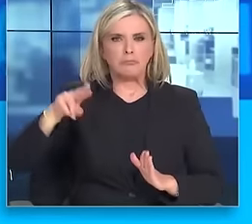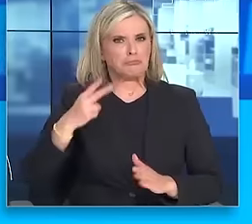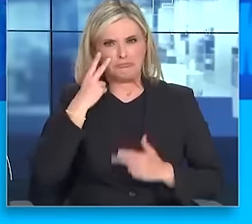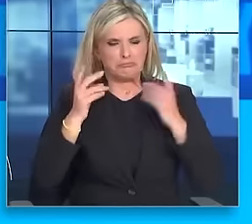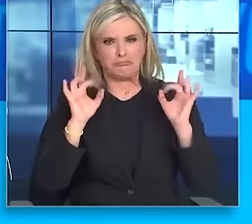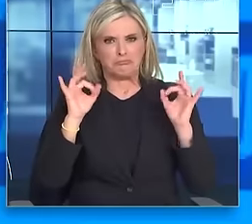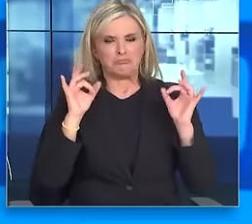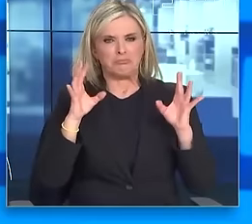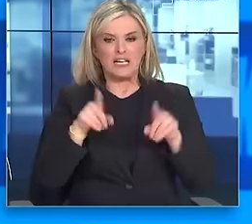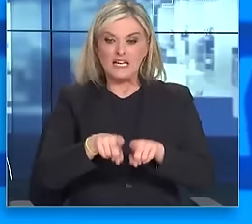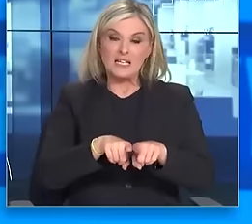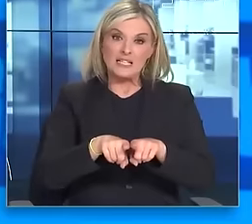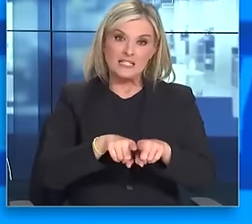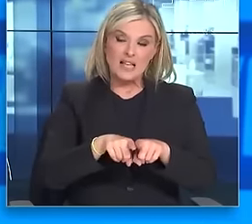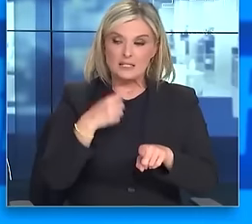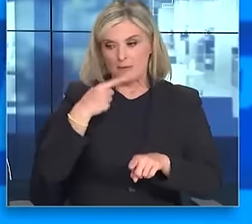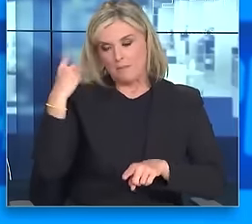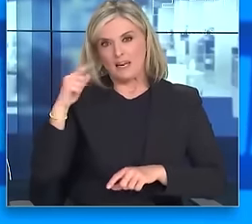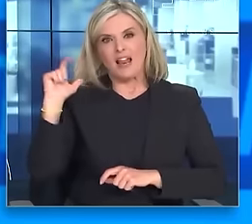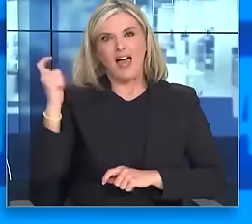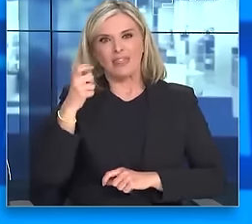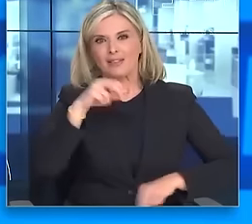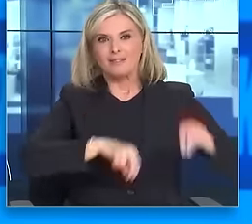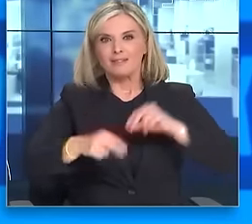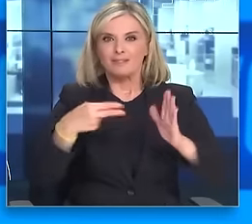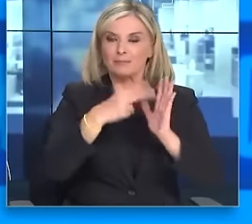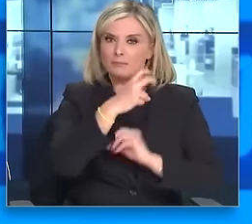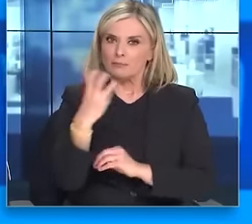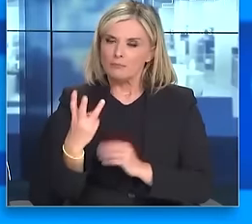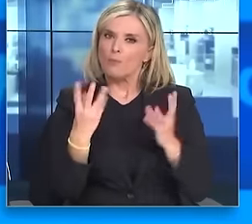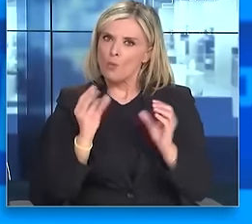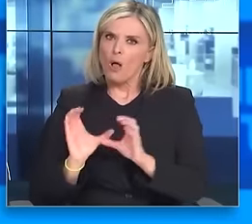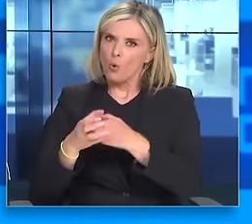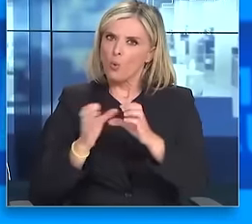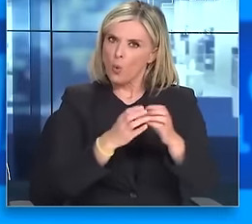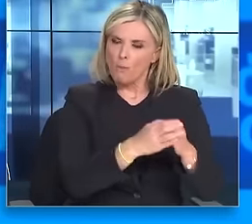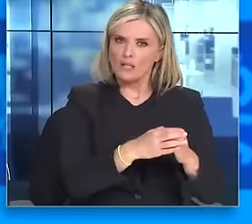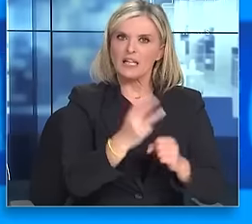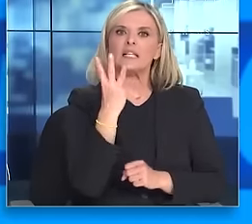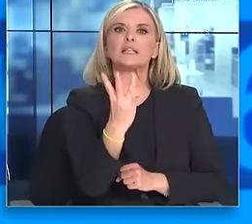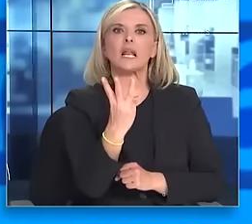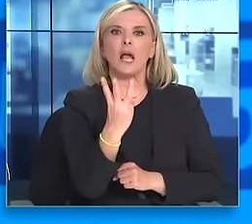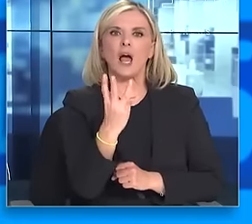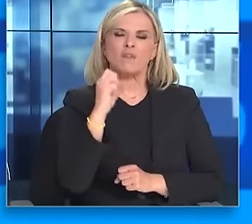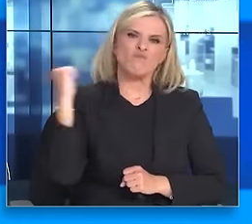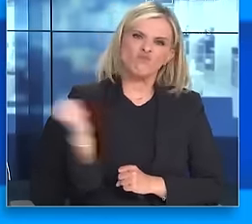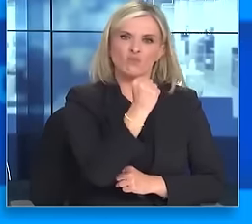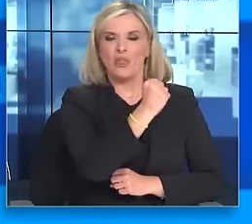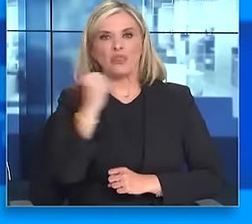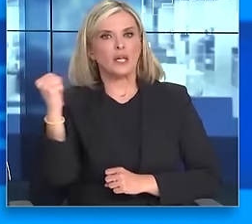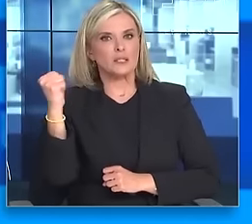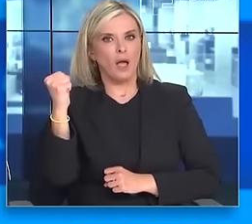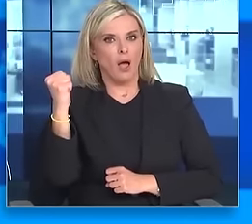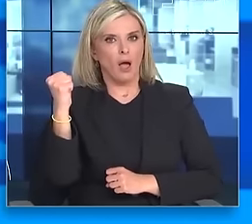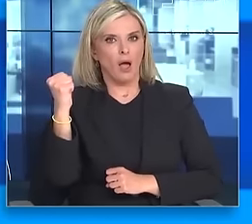Το είδα. Σε σχέση τουλάχιστον με τις εθνικές εκλογές του 23. Mm-hmm. Είχαμε πολλά κόμματα στα δεξιά της Νέας Δημοκρατίας, τρία συγκεκριμένα τον αριθμό.